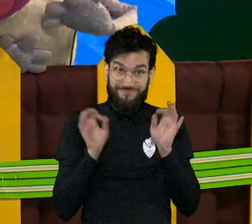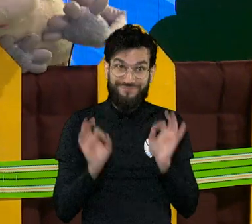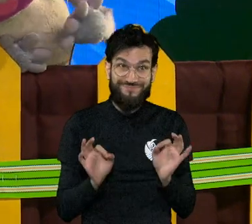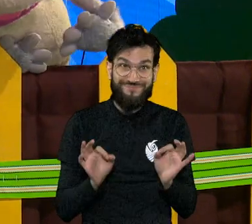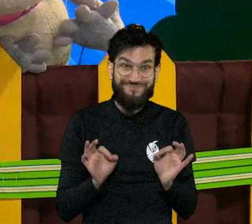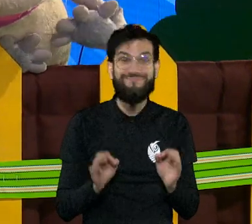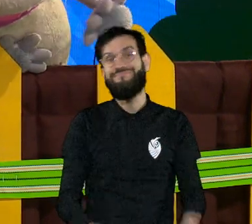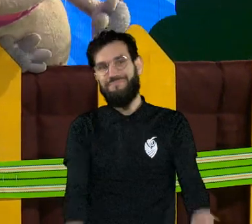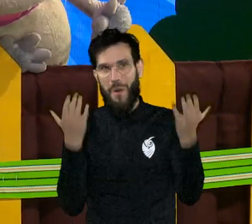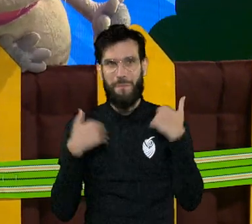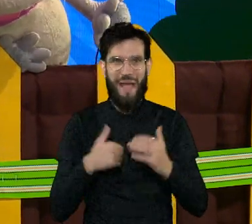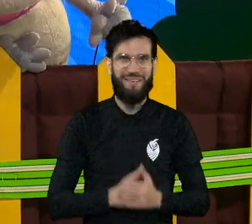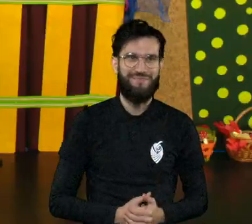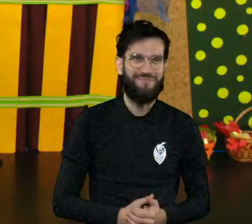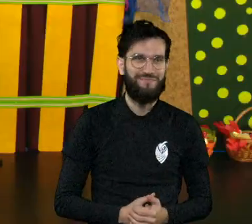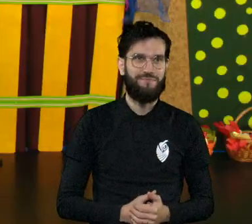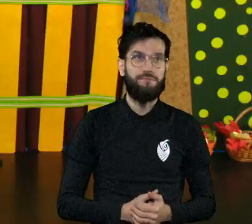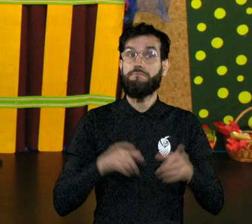to.